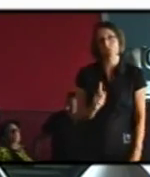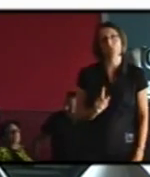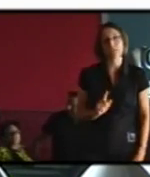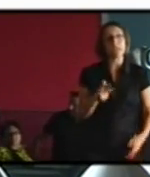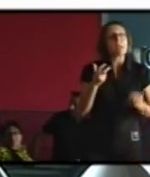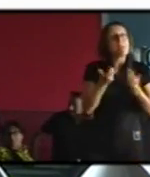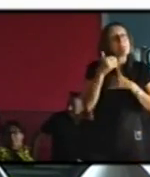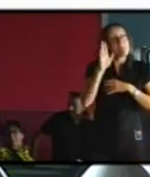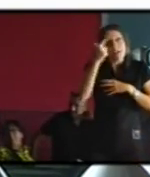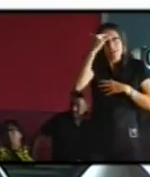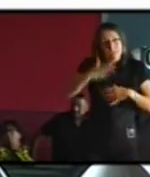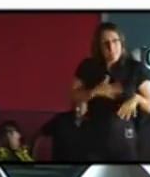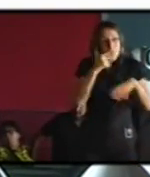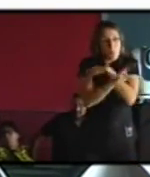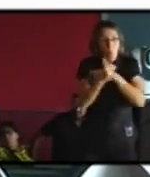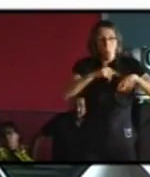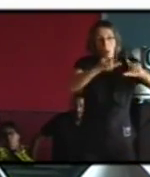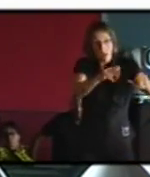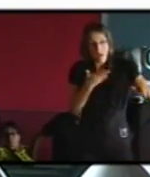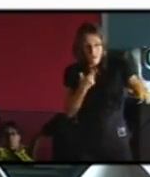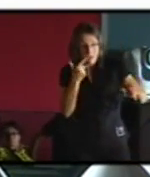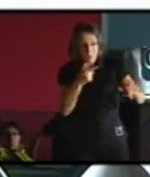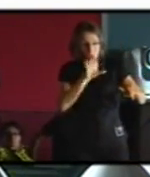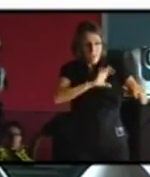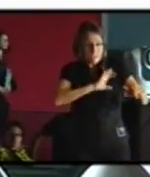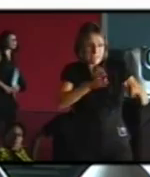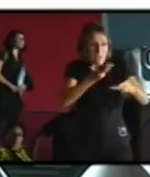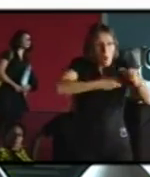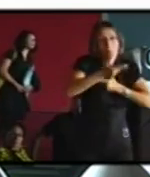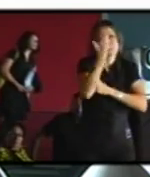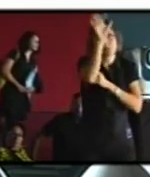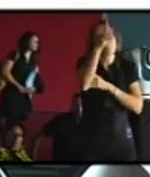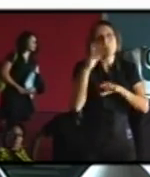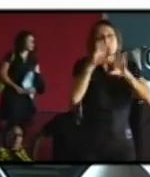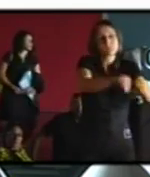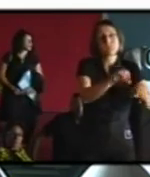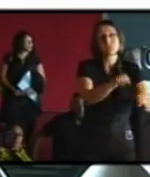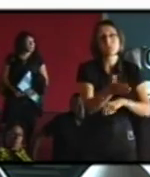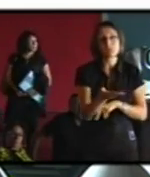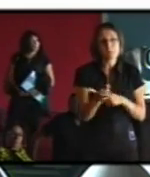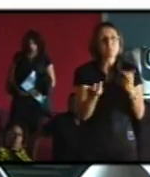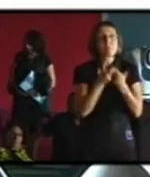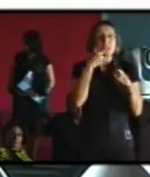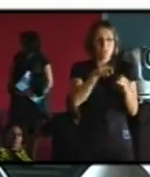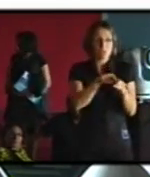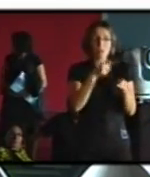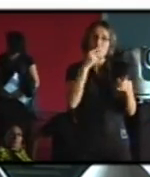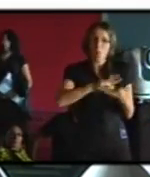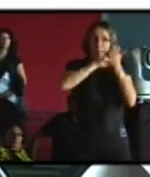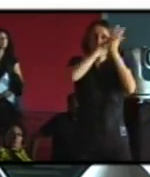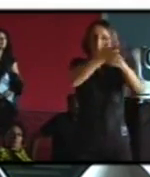tissus hybrides, je pense qu'il y a toujours une capacité d'adaptation. Et il me semble que ce patrimoine de bureaux de cette époque-là peut